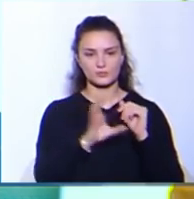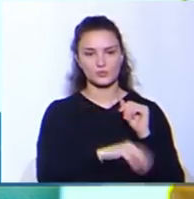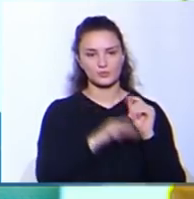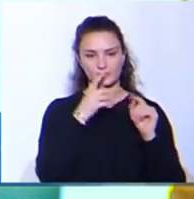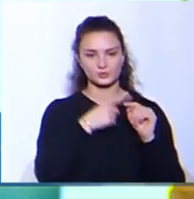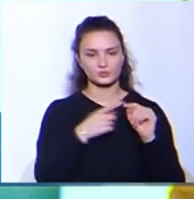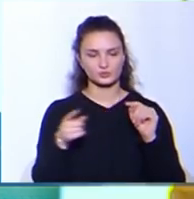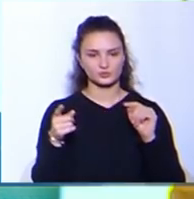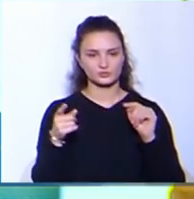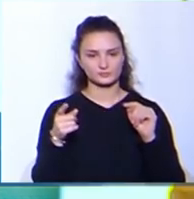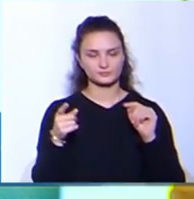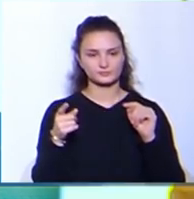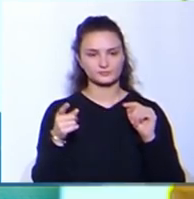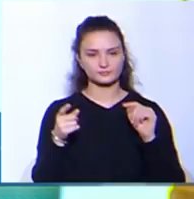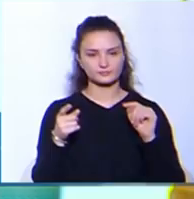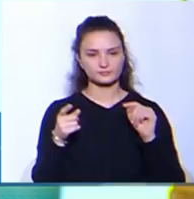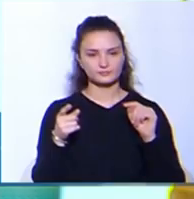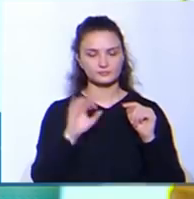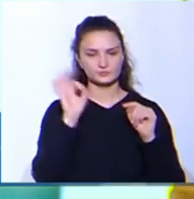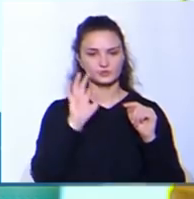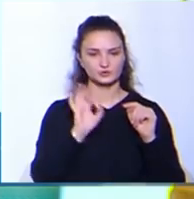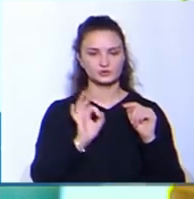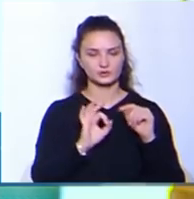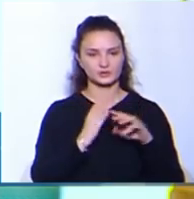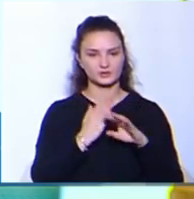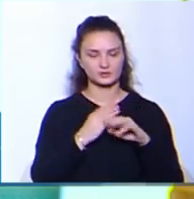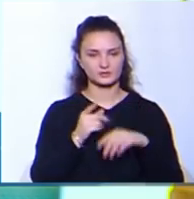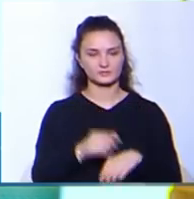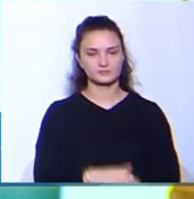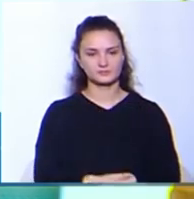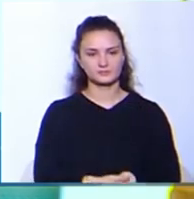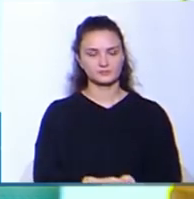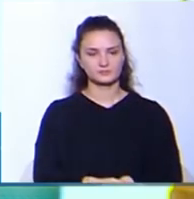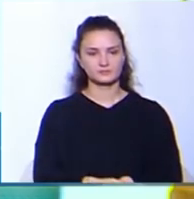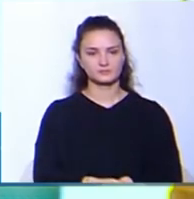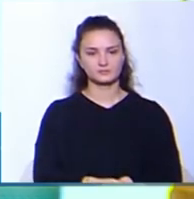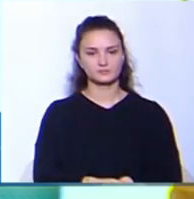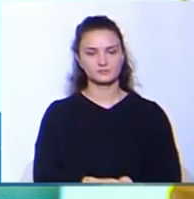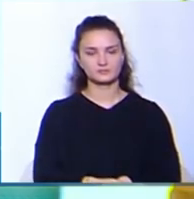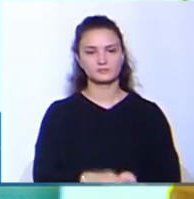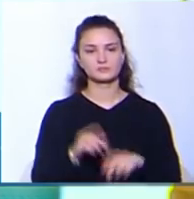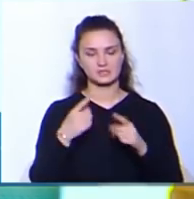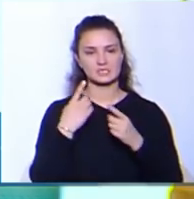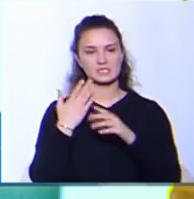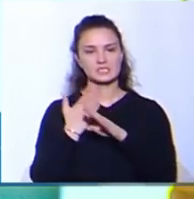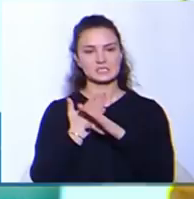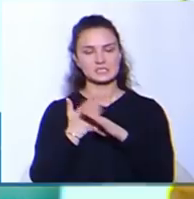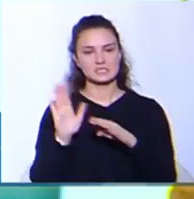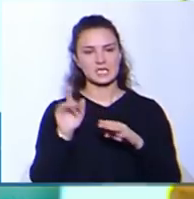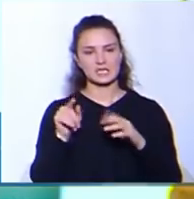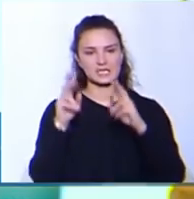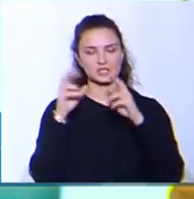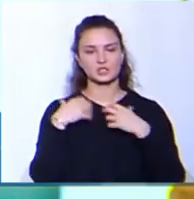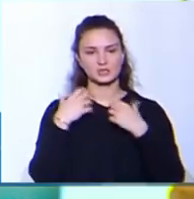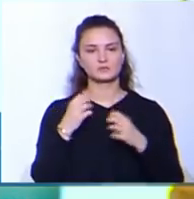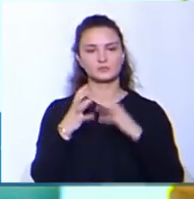პერიოდში განსაკუთრებით ხშირად ხვდებით ამას და ეს არის ცალკე დიაგნოსტიკურ ერთეულადაც აქვს